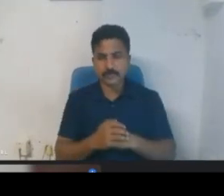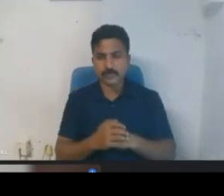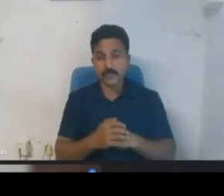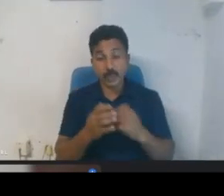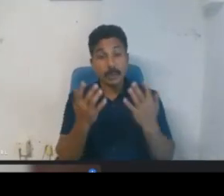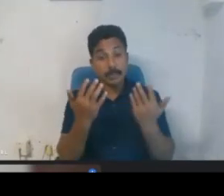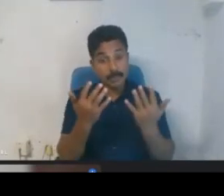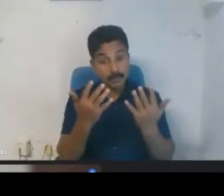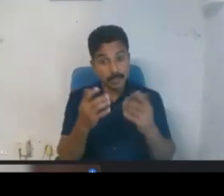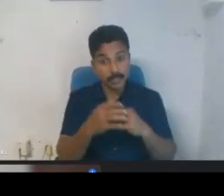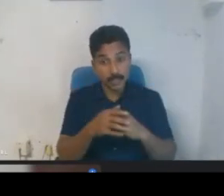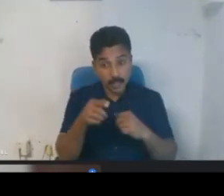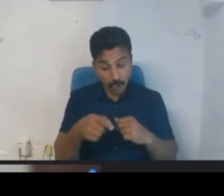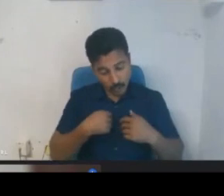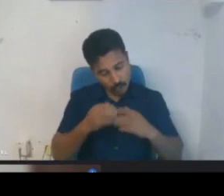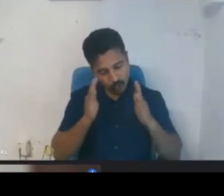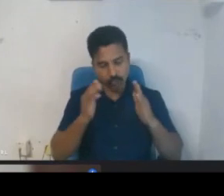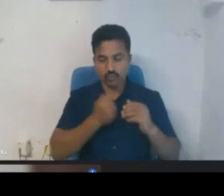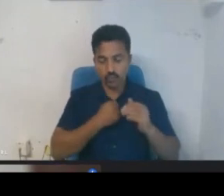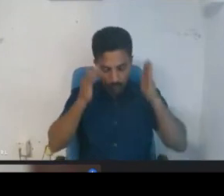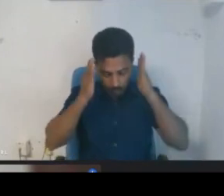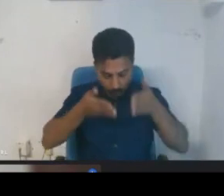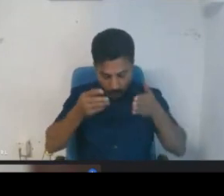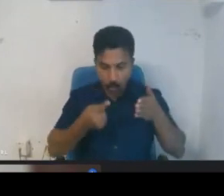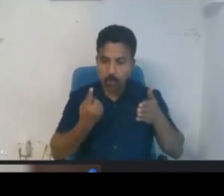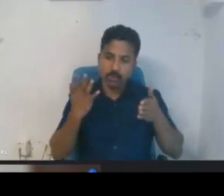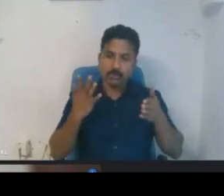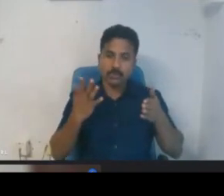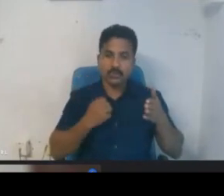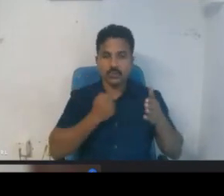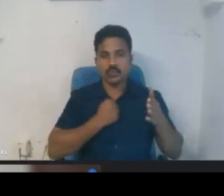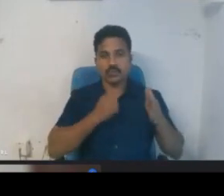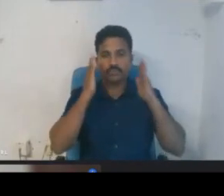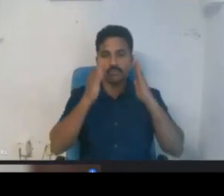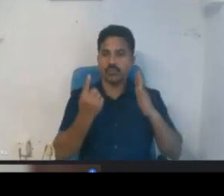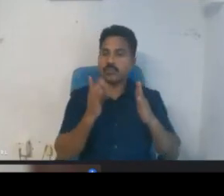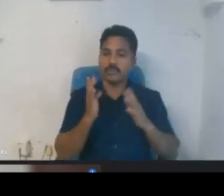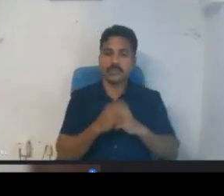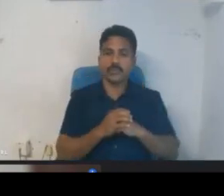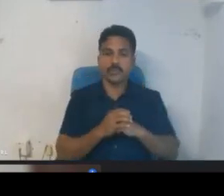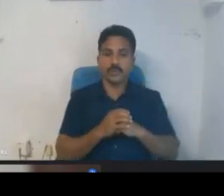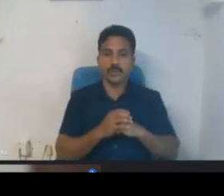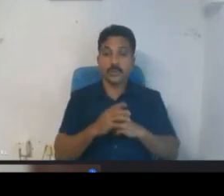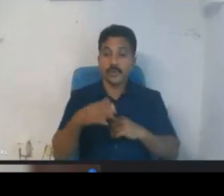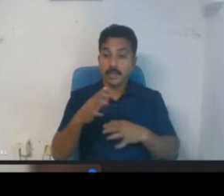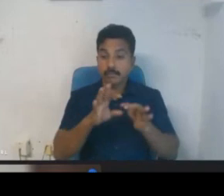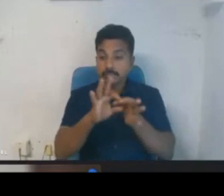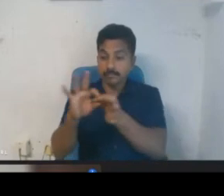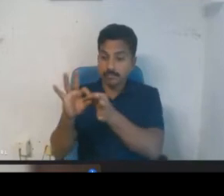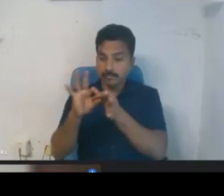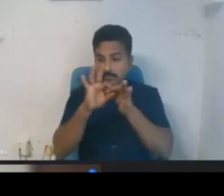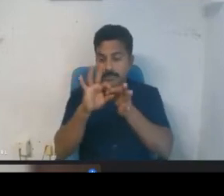ആ ഒരു 10 മിനിറ്റ് എന്ന് പറഞ്ഞാൽ നിങ്ങൾ നിങ്ങളുടെ കാര്യം മാത്രം നോക്കുക എന്നുള്ളതാണ് ഏറ്റവും ഇമ്പോർട്ടൻ്റ് ആയിട്ടുള്ള ഒരു കാര്യം. ബന്ധം സൂക്ഷിക്കുക